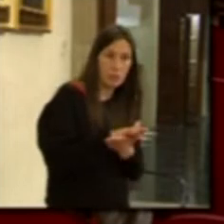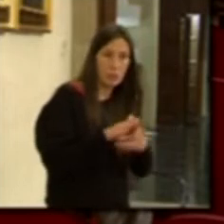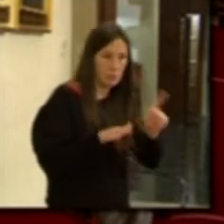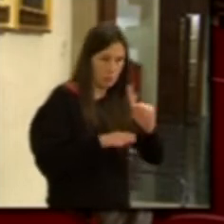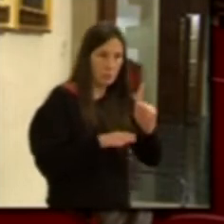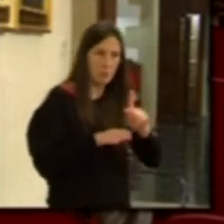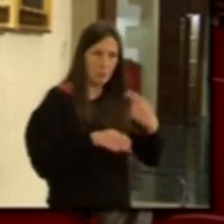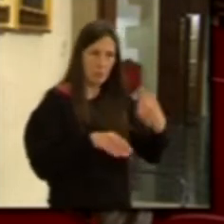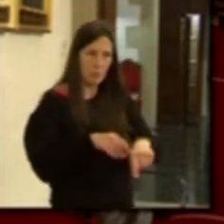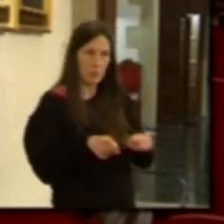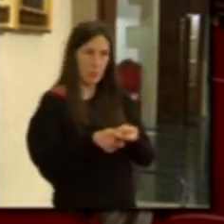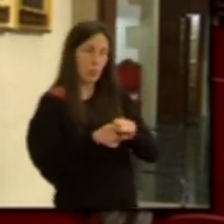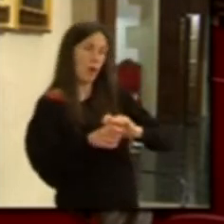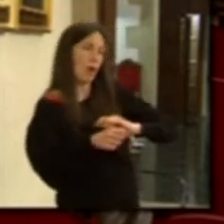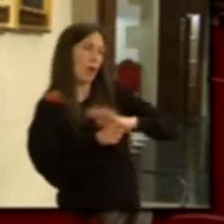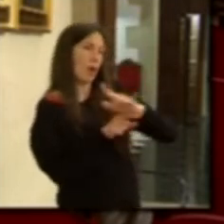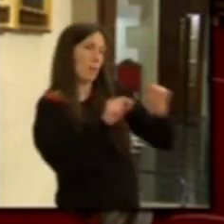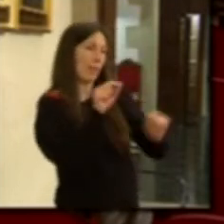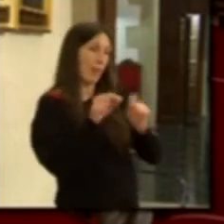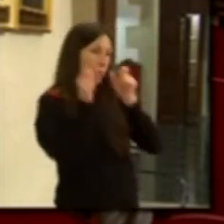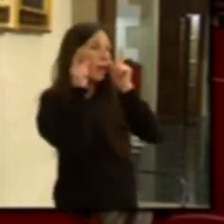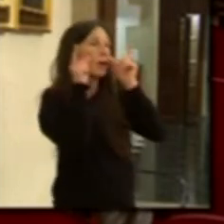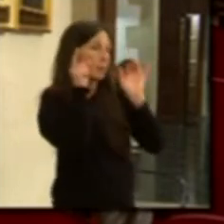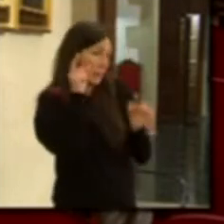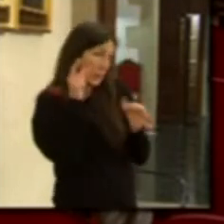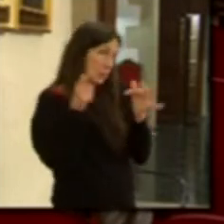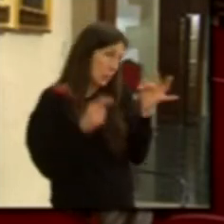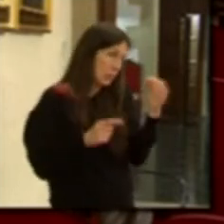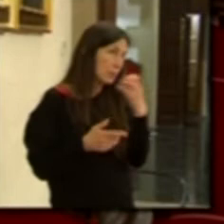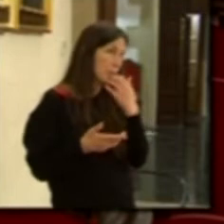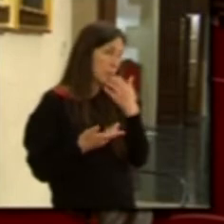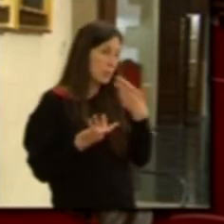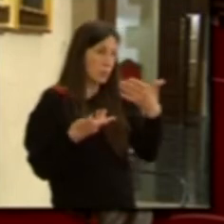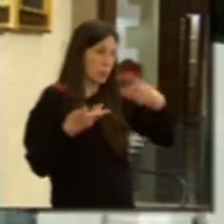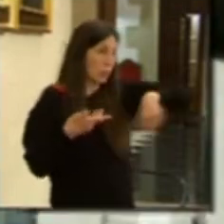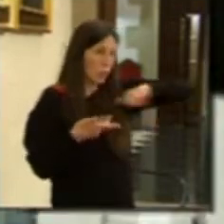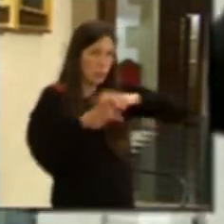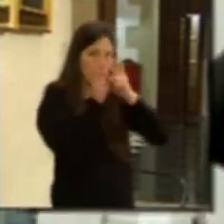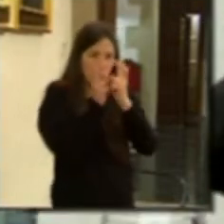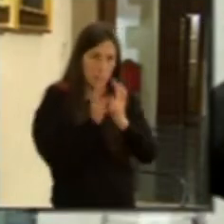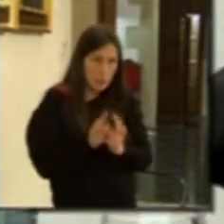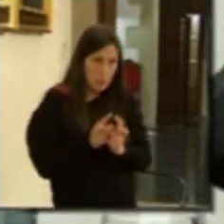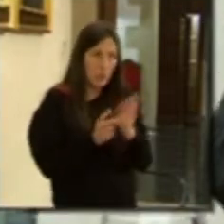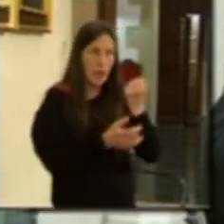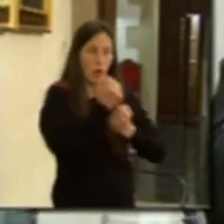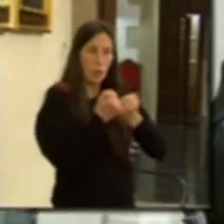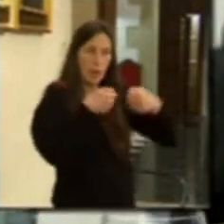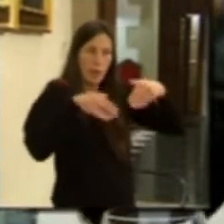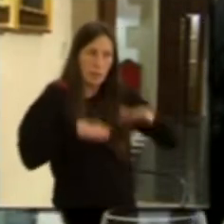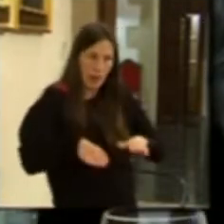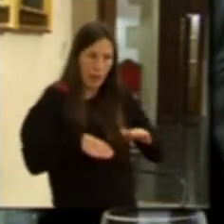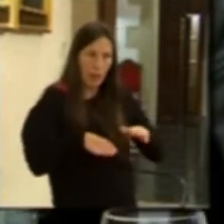algú va dir, home, la pandèmia té alguna part positiva. Quan ens van tancar, quan l'economia es va reduir a mínims,